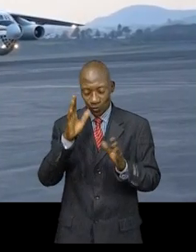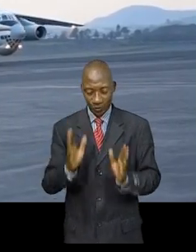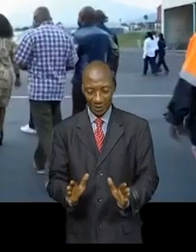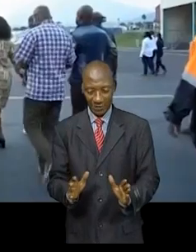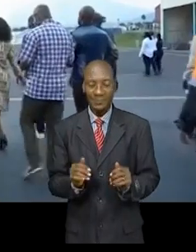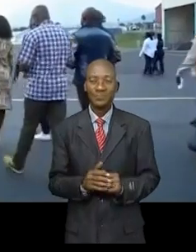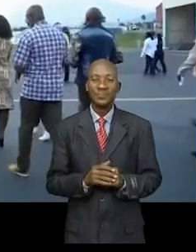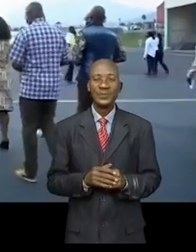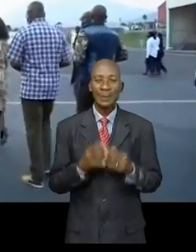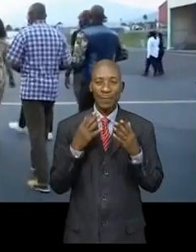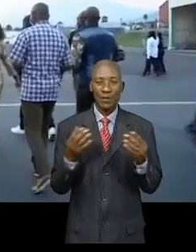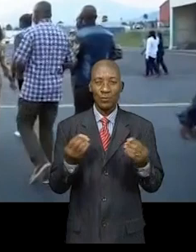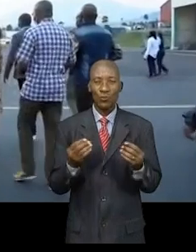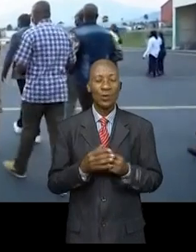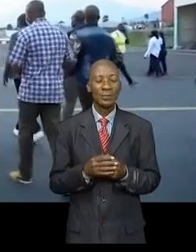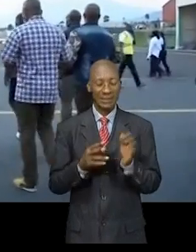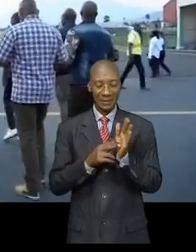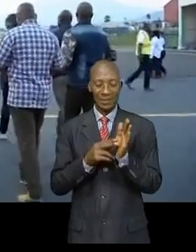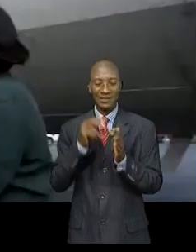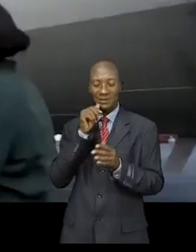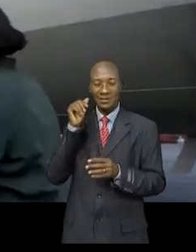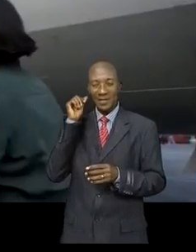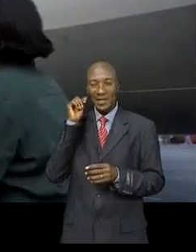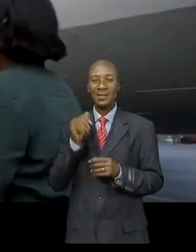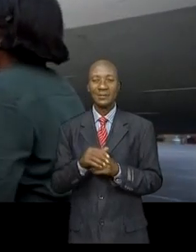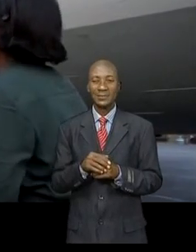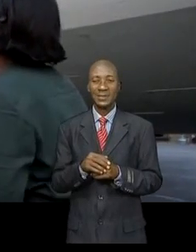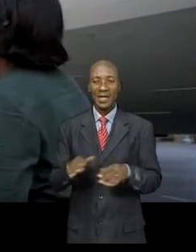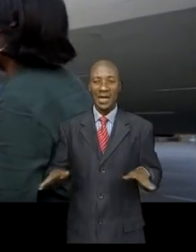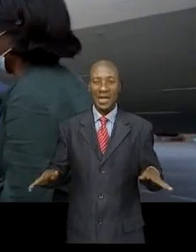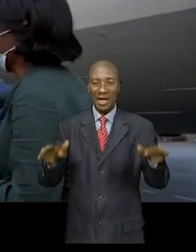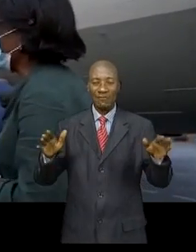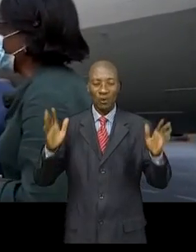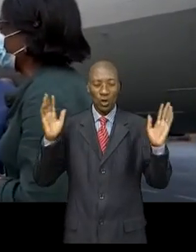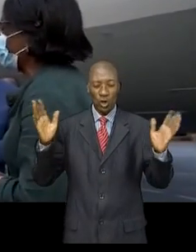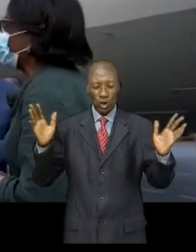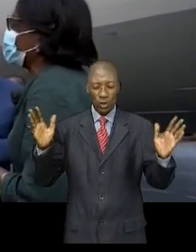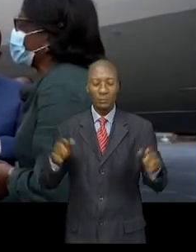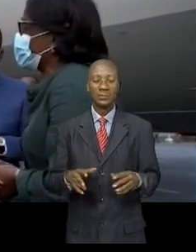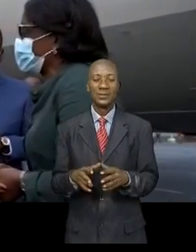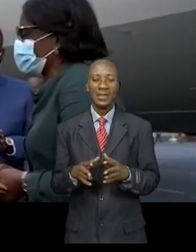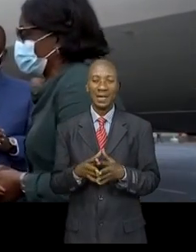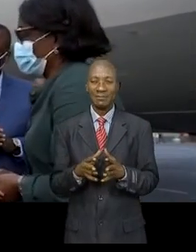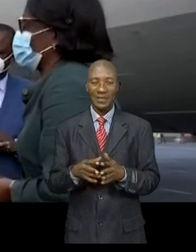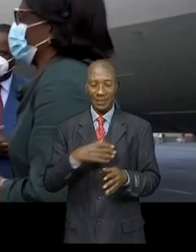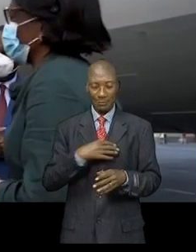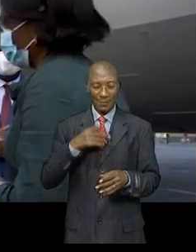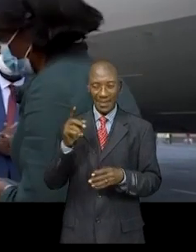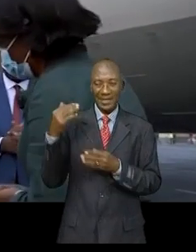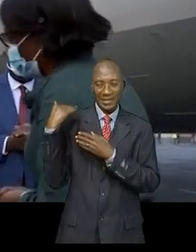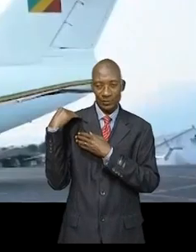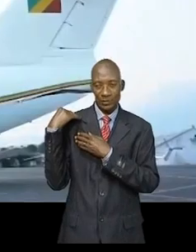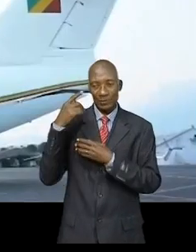Nguesso a dépêché ce dimanche à Goma son ministre des Affaires étrangères et Action humanitaire, Madame Irène Marie-Cécile